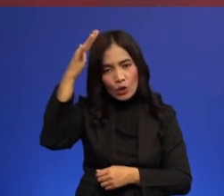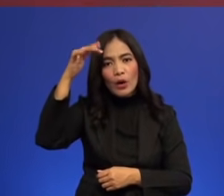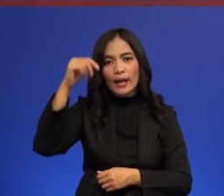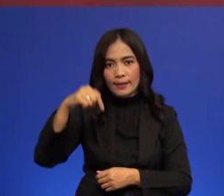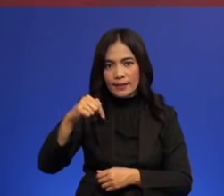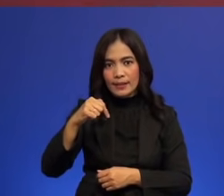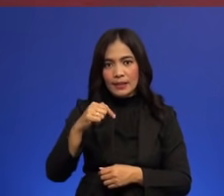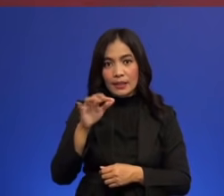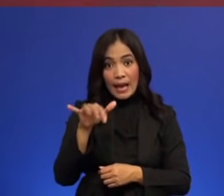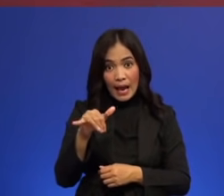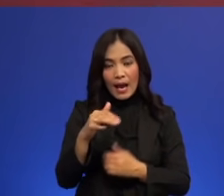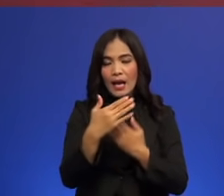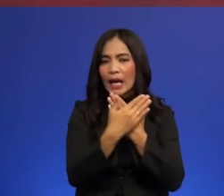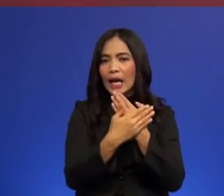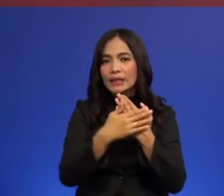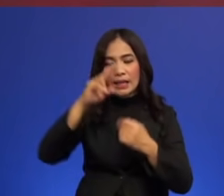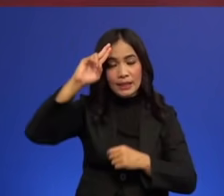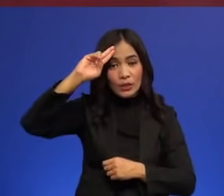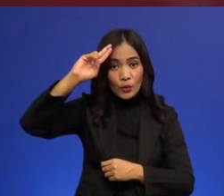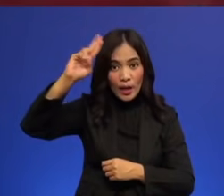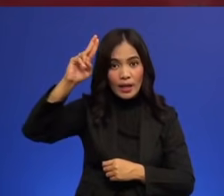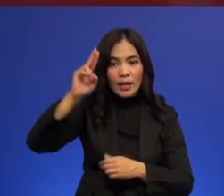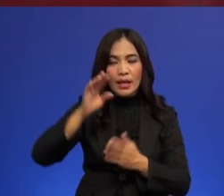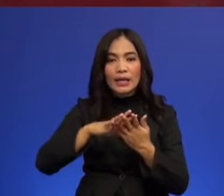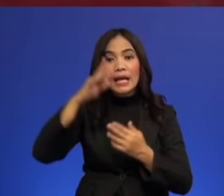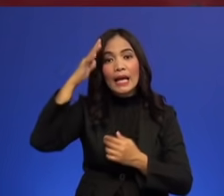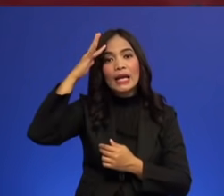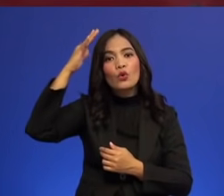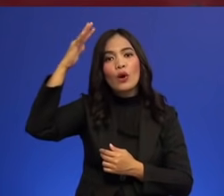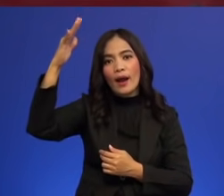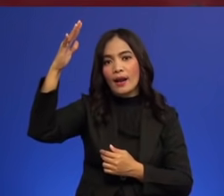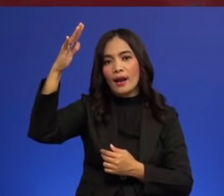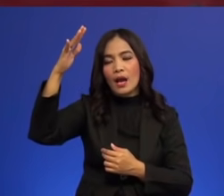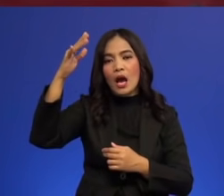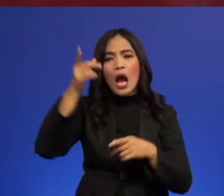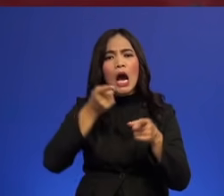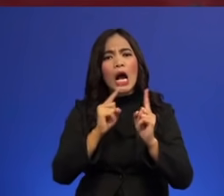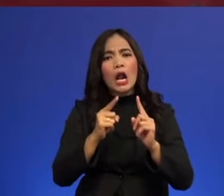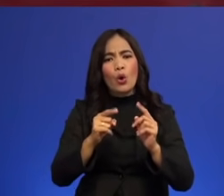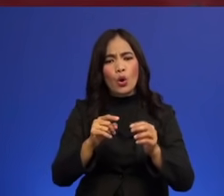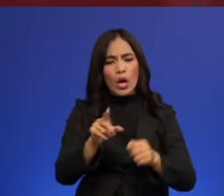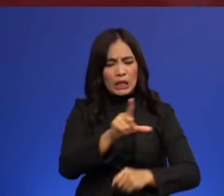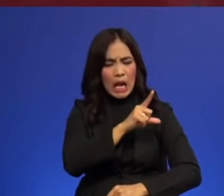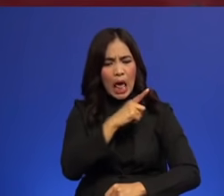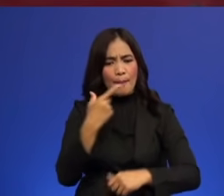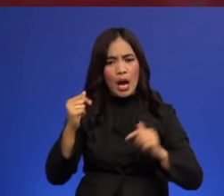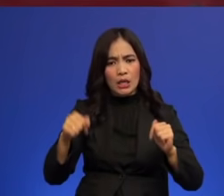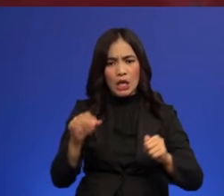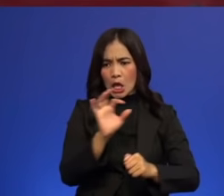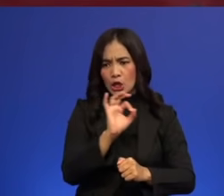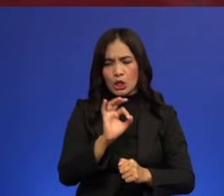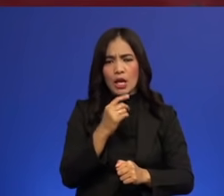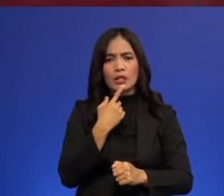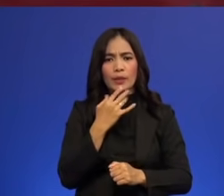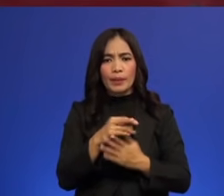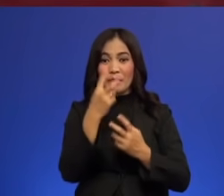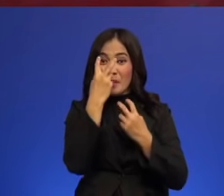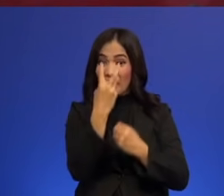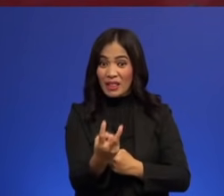saudara-saudara kekasih-kekasih Tuhan. Kalau selama ini kita tidak memperkarakan hal